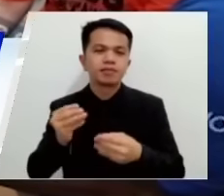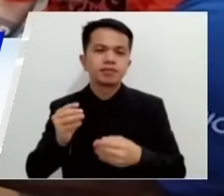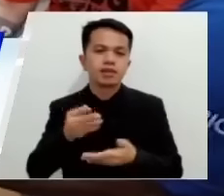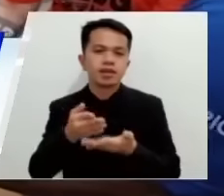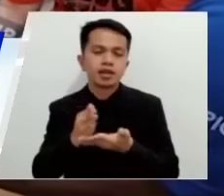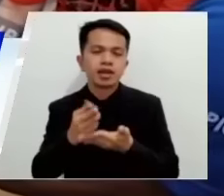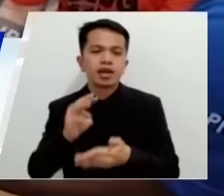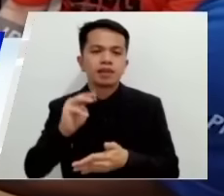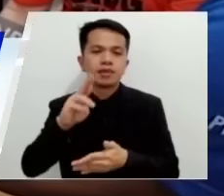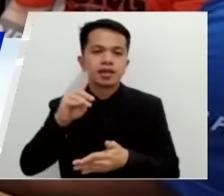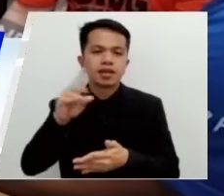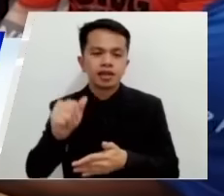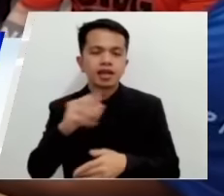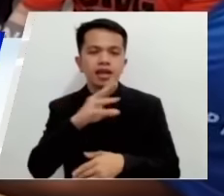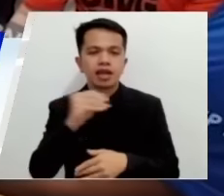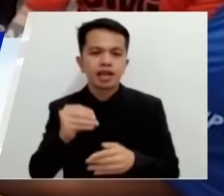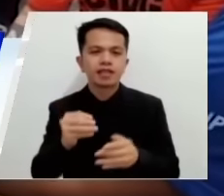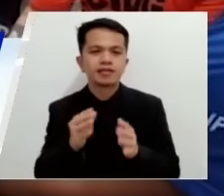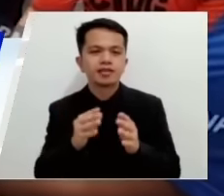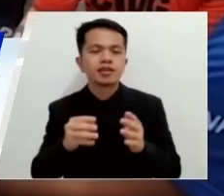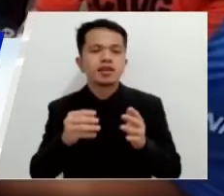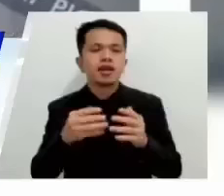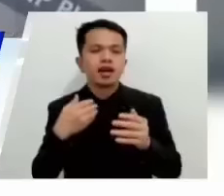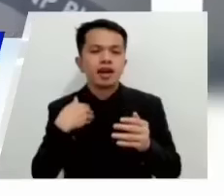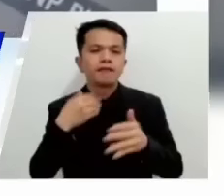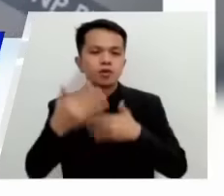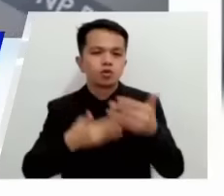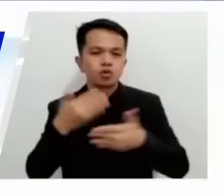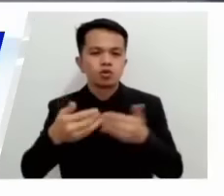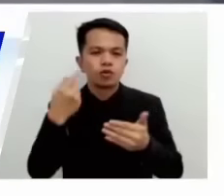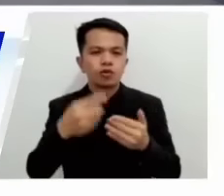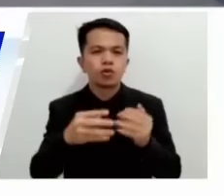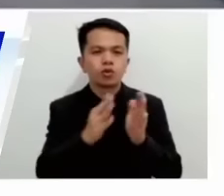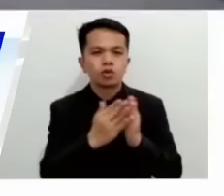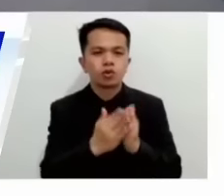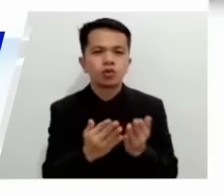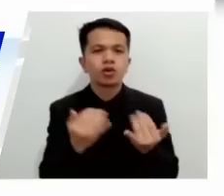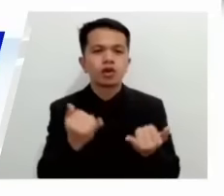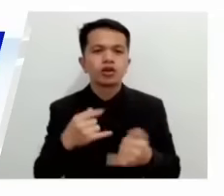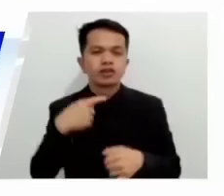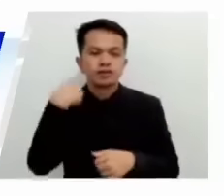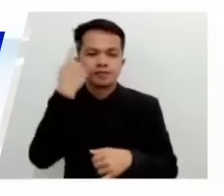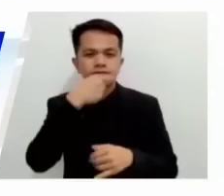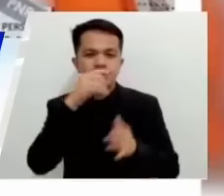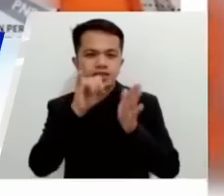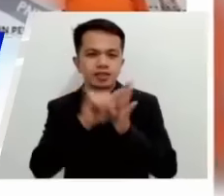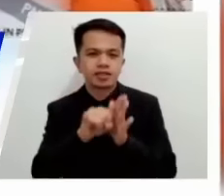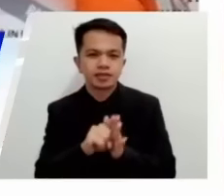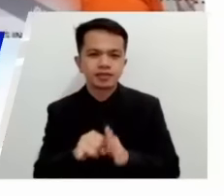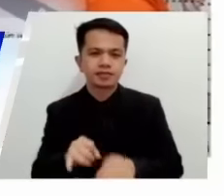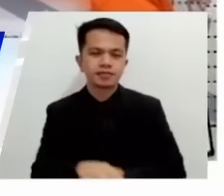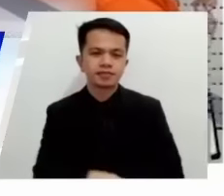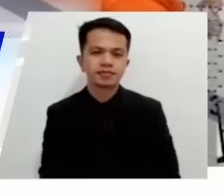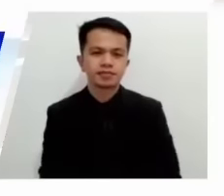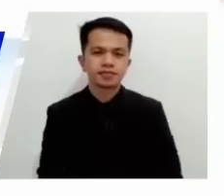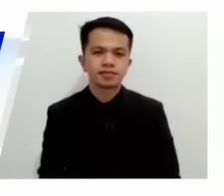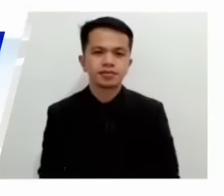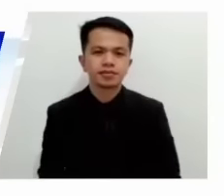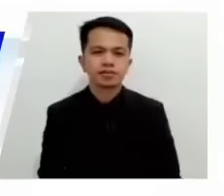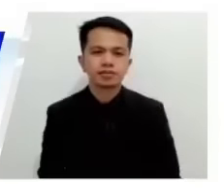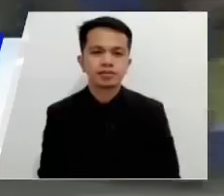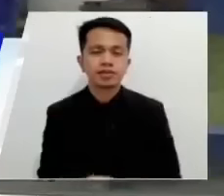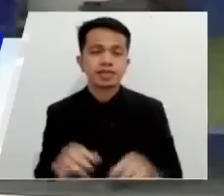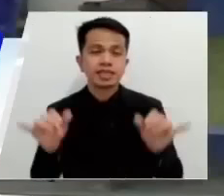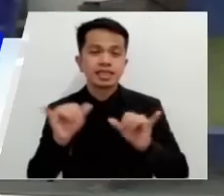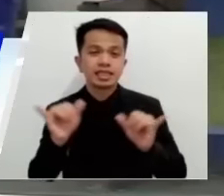procedure. Ang mga kuha sa kanila sa prosesong ito, binlearn na ng PNP bago ipamahagi sa media. Maging ang kanilang